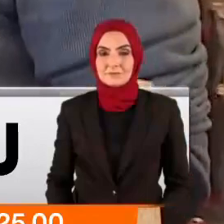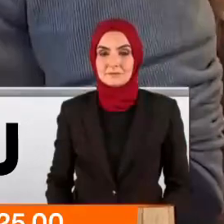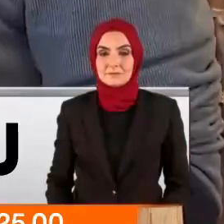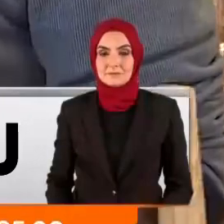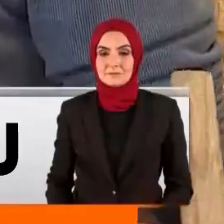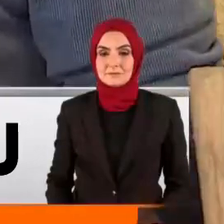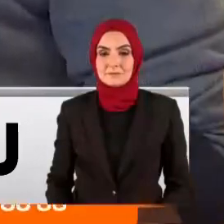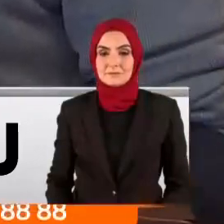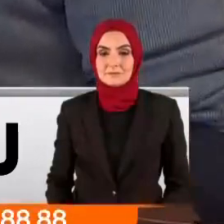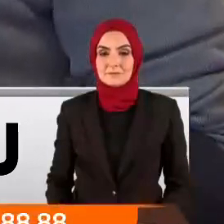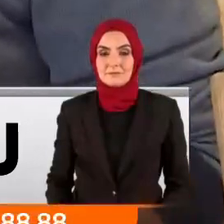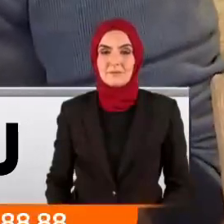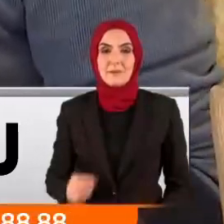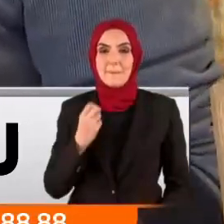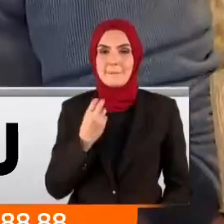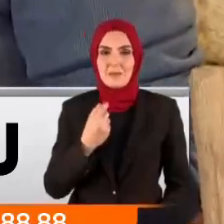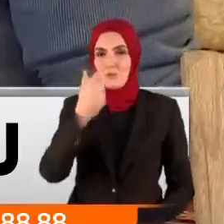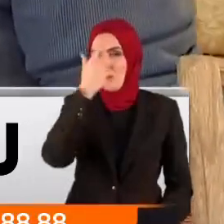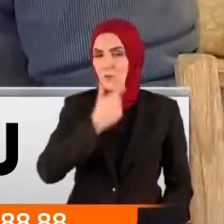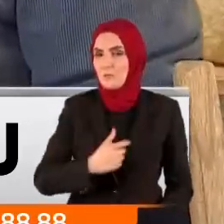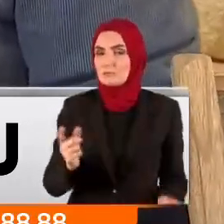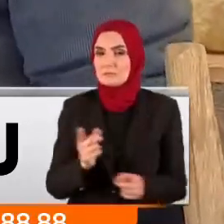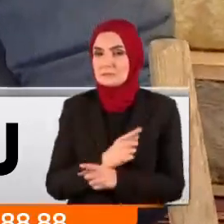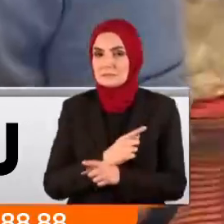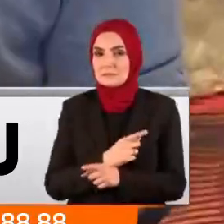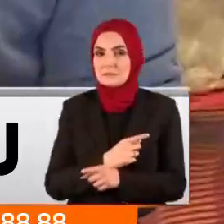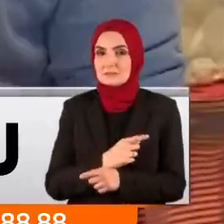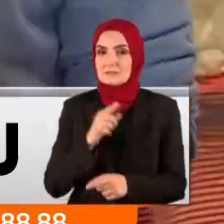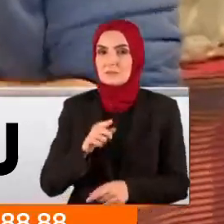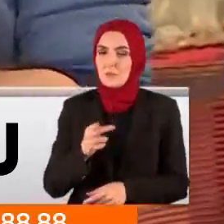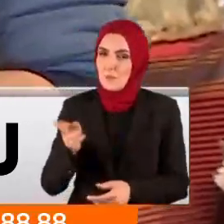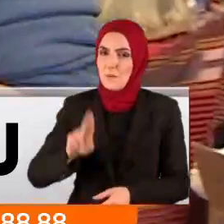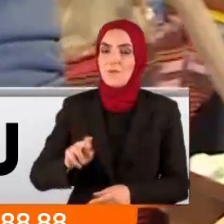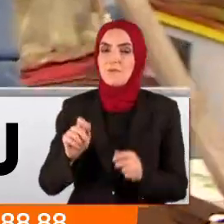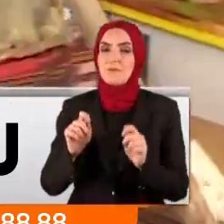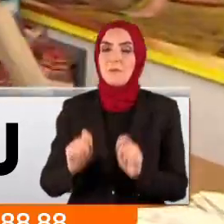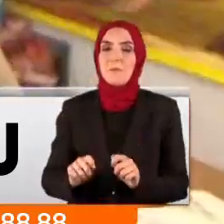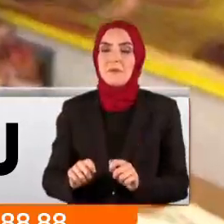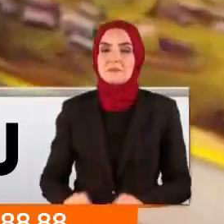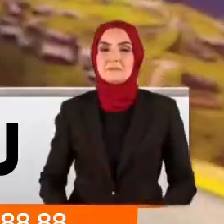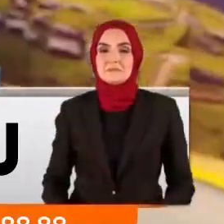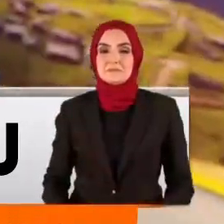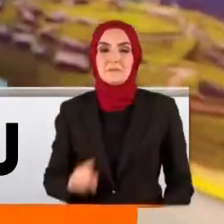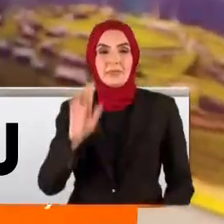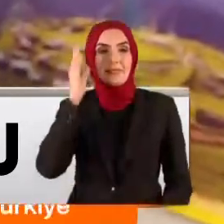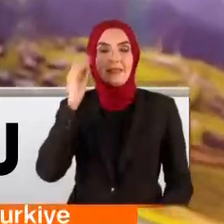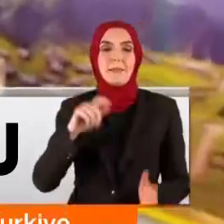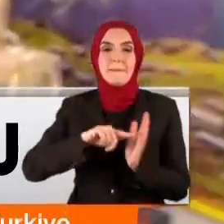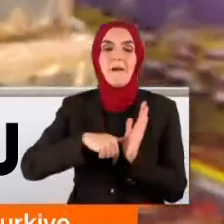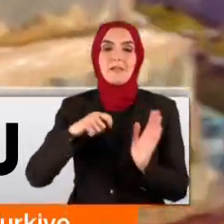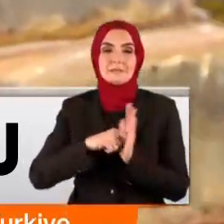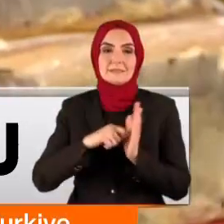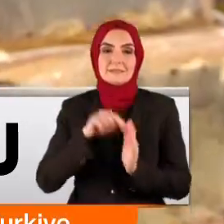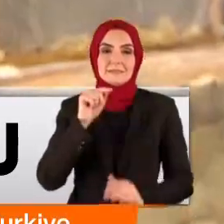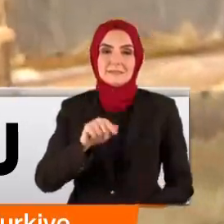Vücutta nerede ne mikrop varsa bu. Evet, onu öldürür. Deli baldan bir de Muhammed'e verelim abi. Abi bir şey yapar mı?